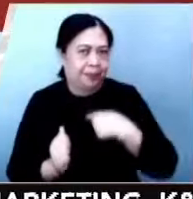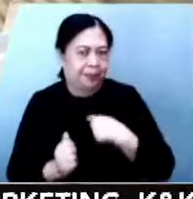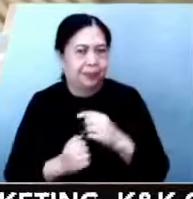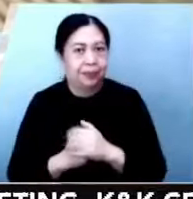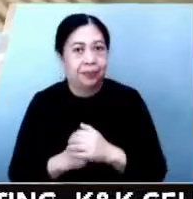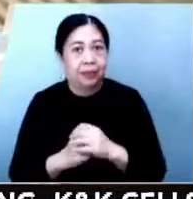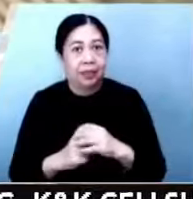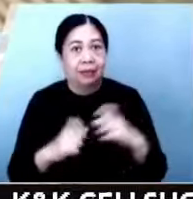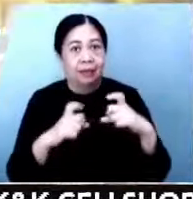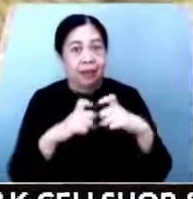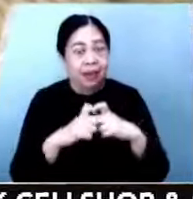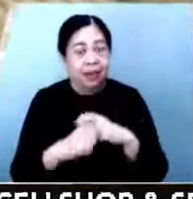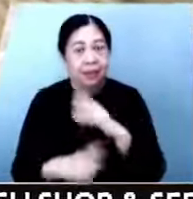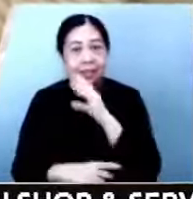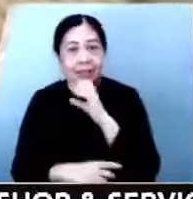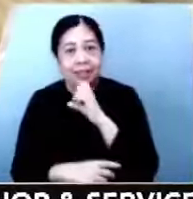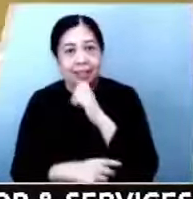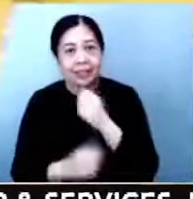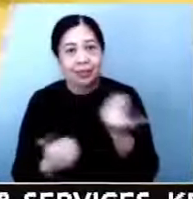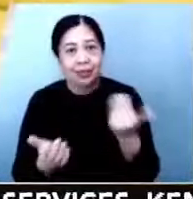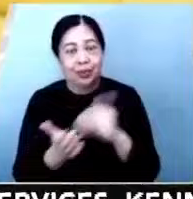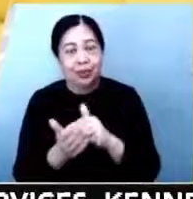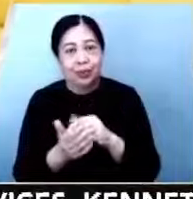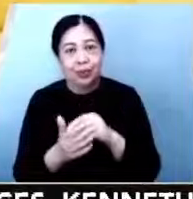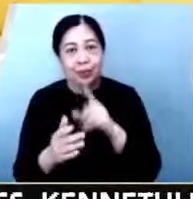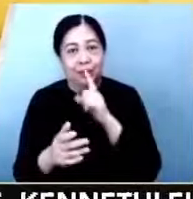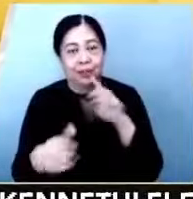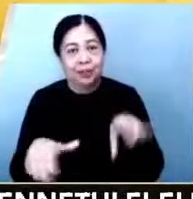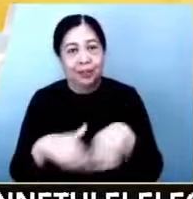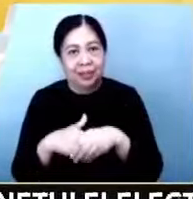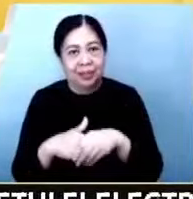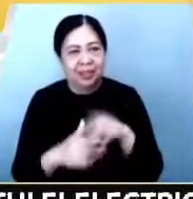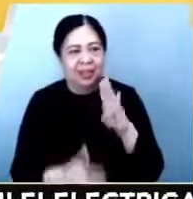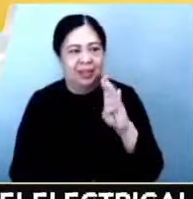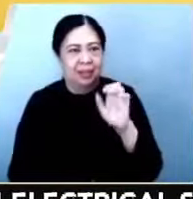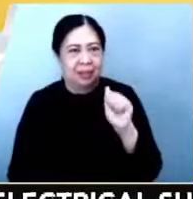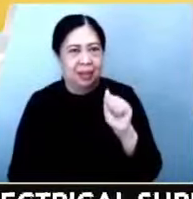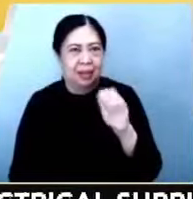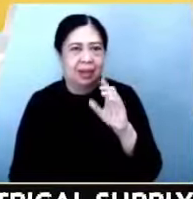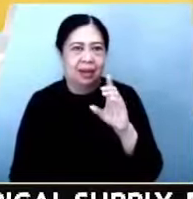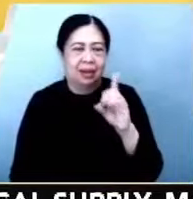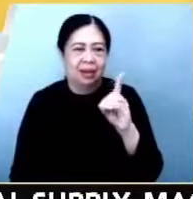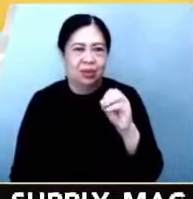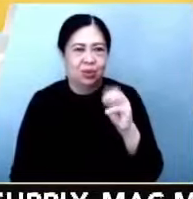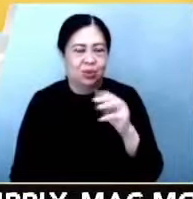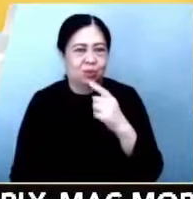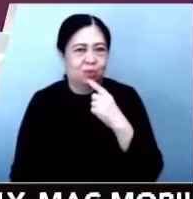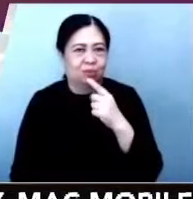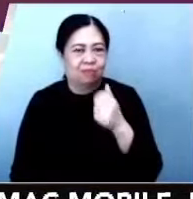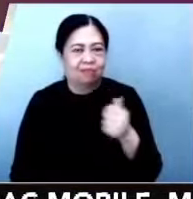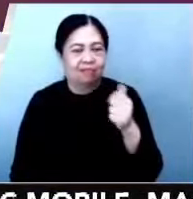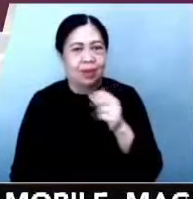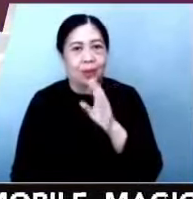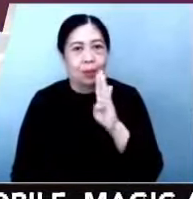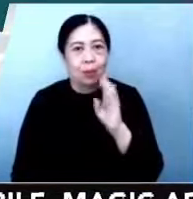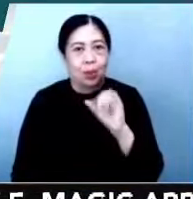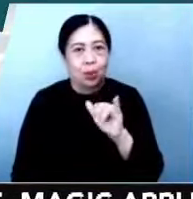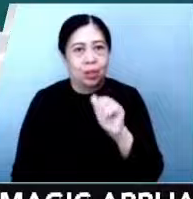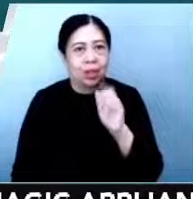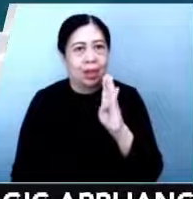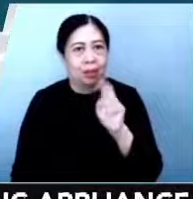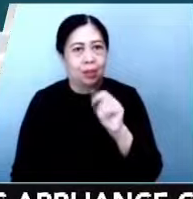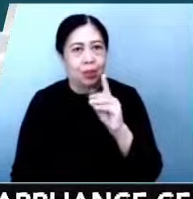Chiz may renewal of vows, ang Bea Dom naman, ayon sa King of Talk na si Boy Abunda. As we talk